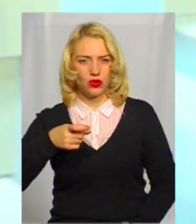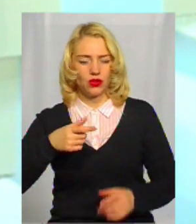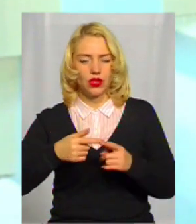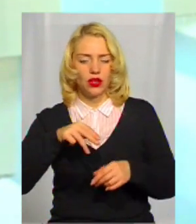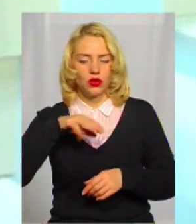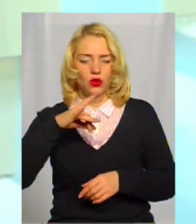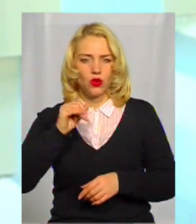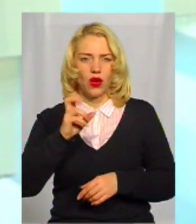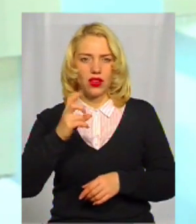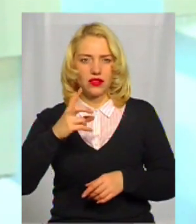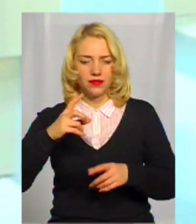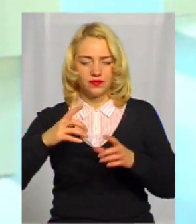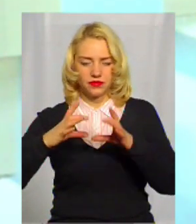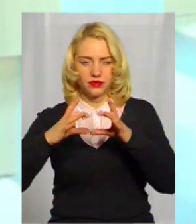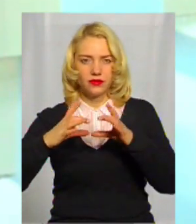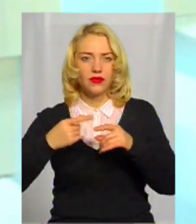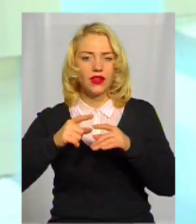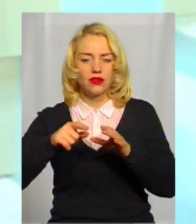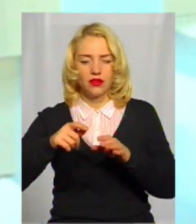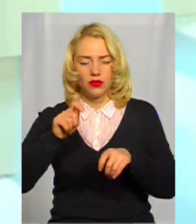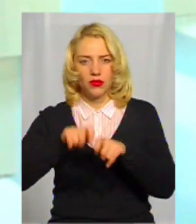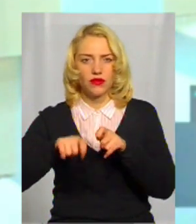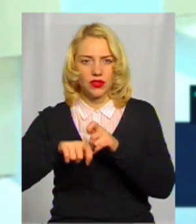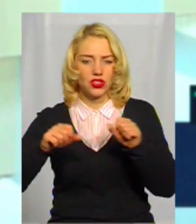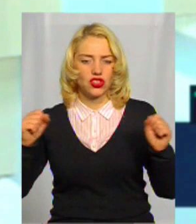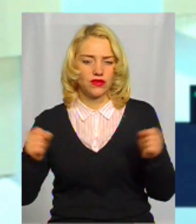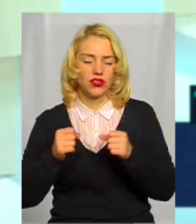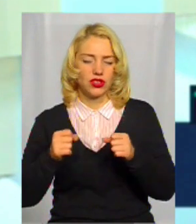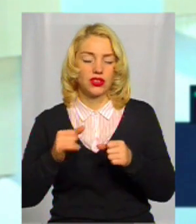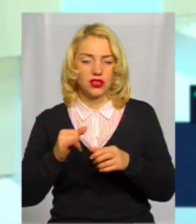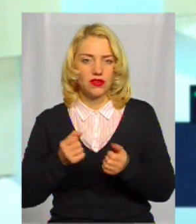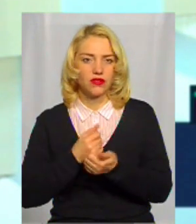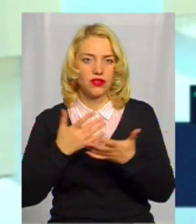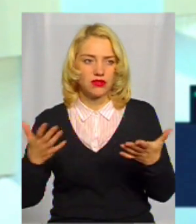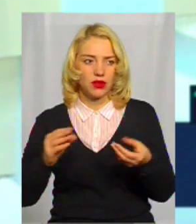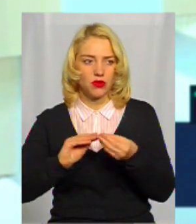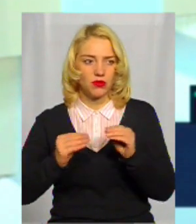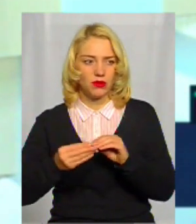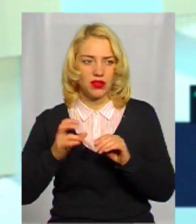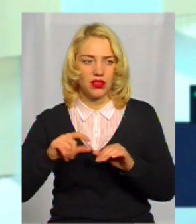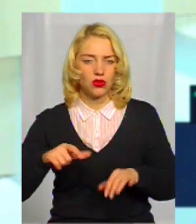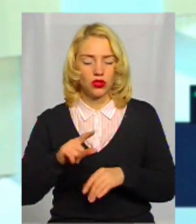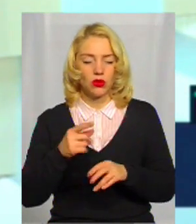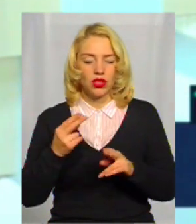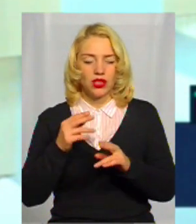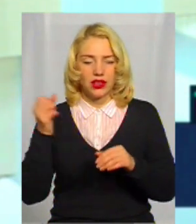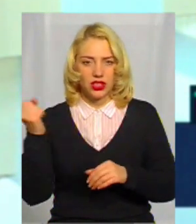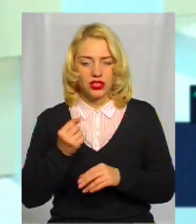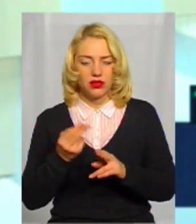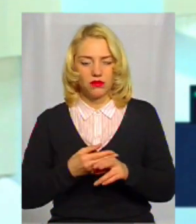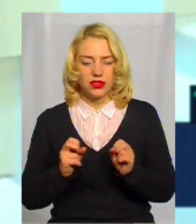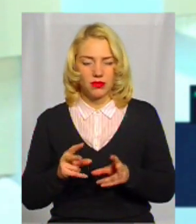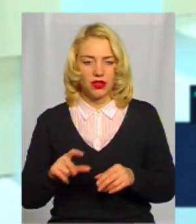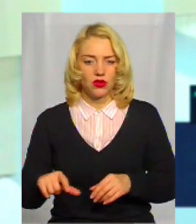є висвітлення постійно проблематики аварійності на дорогах, тому в принципі тиждень безпеки дорожнього руху є